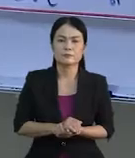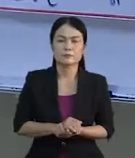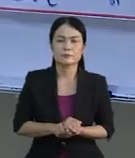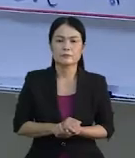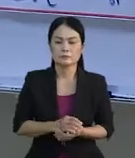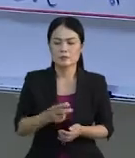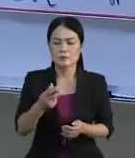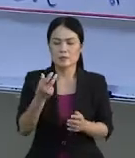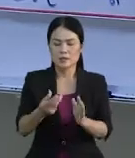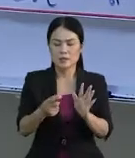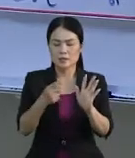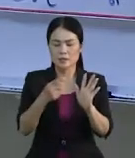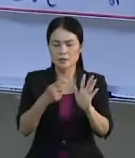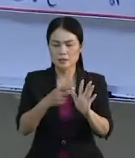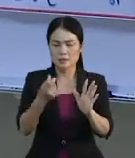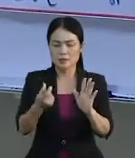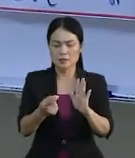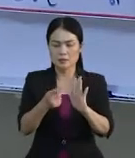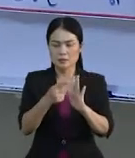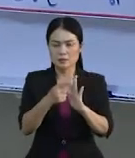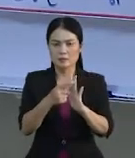ជីតាថាដូ